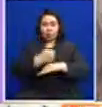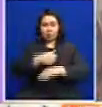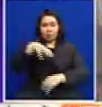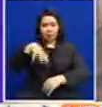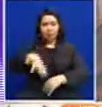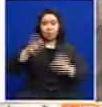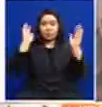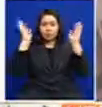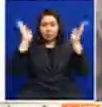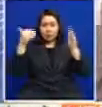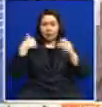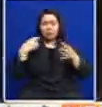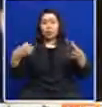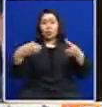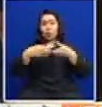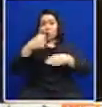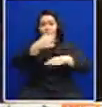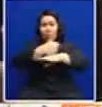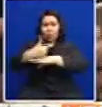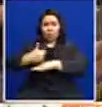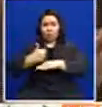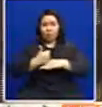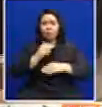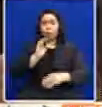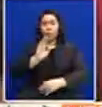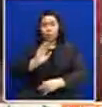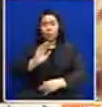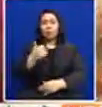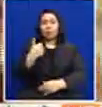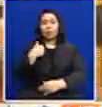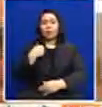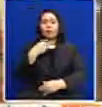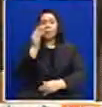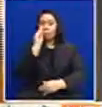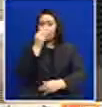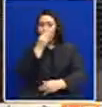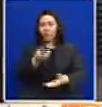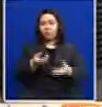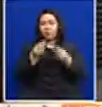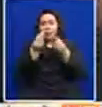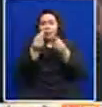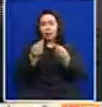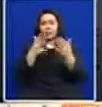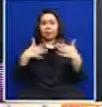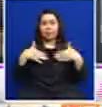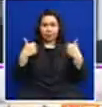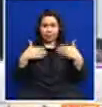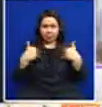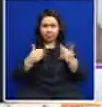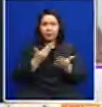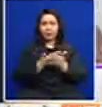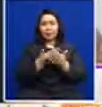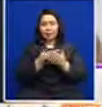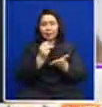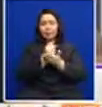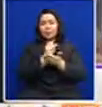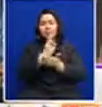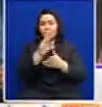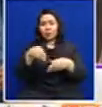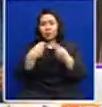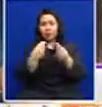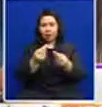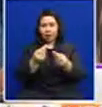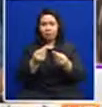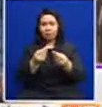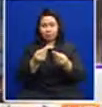ชาสัมพันธ์พร้อมด้วยคณะผู้บริหารกรมประชาสัมพันธ์มอบช่อดอกไม้แสดงความยินดีและบริจาคเงินสมทบทุนเข้าก